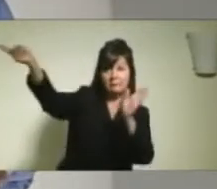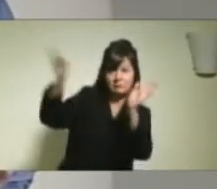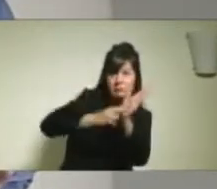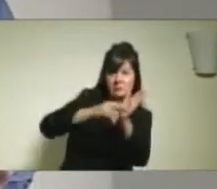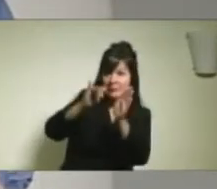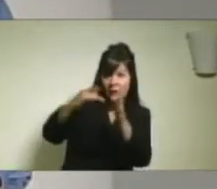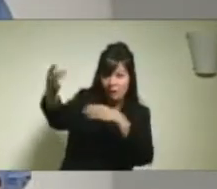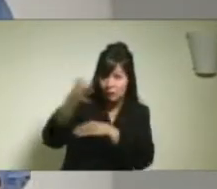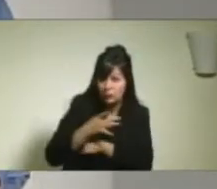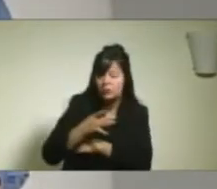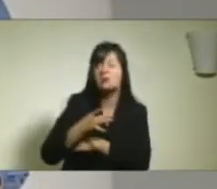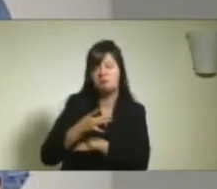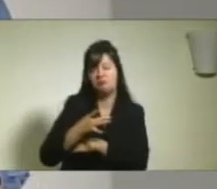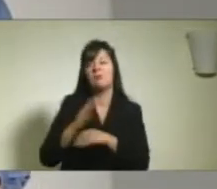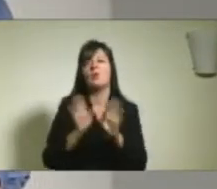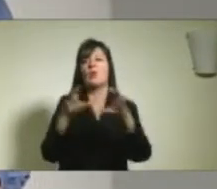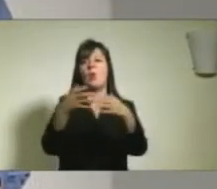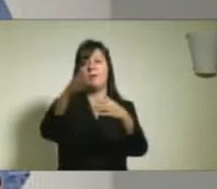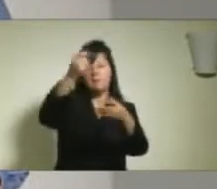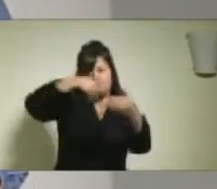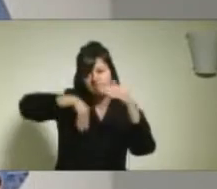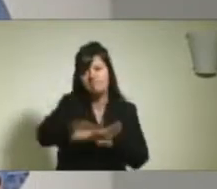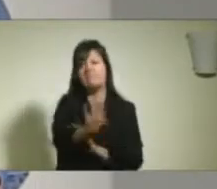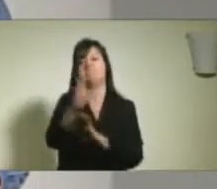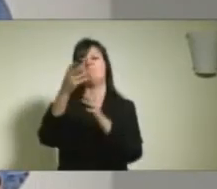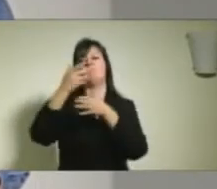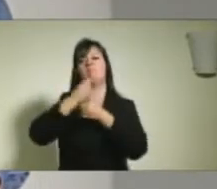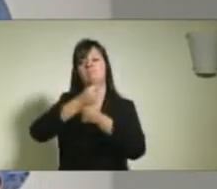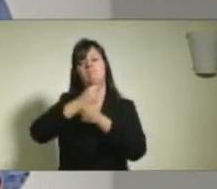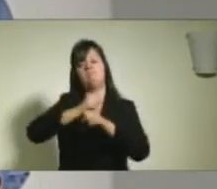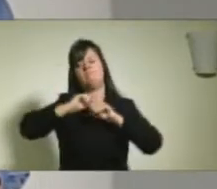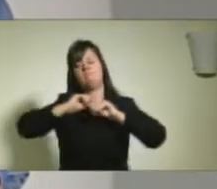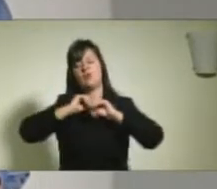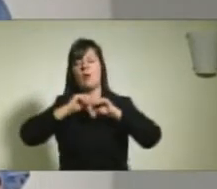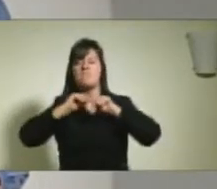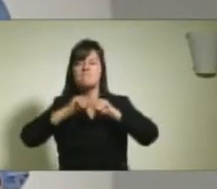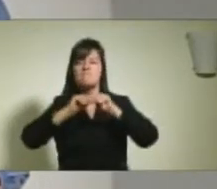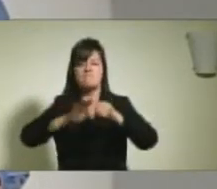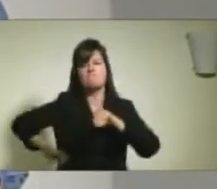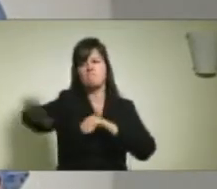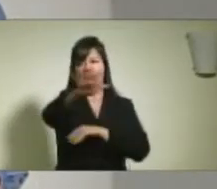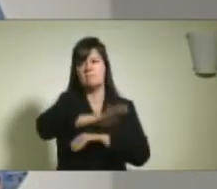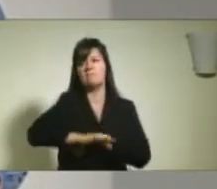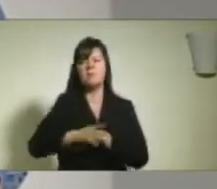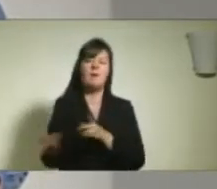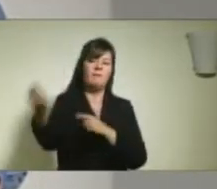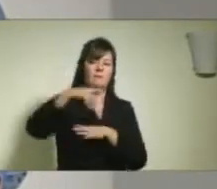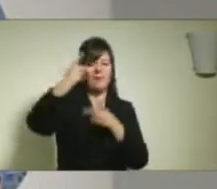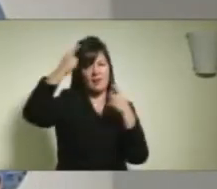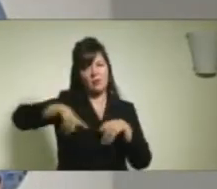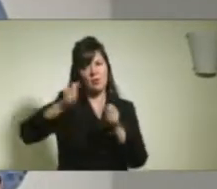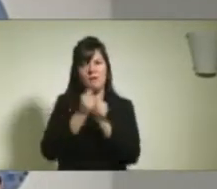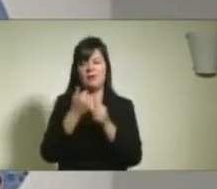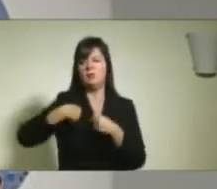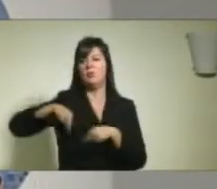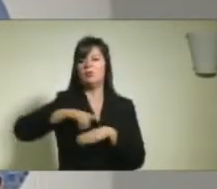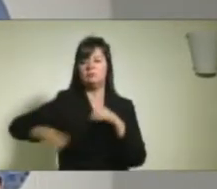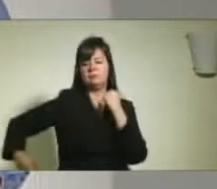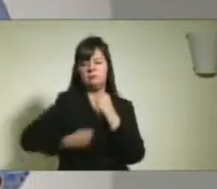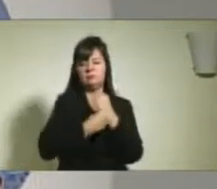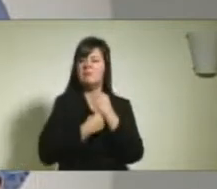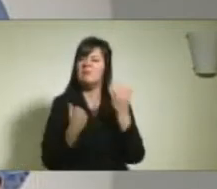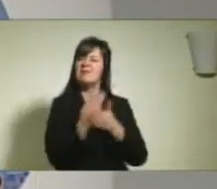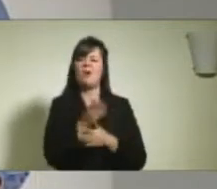dans son comté pour mobiliser l'ensemble des résidents autour de ce problème. Parce qu'il faut cesser de